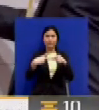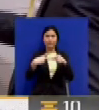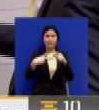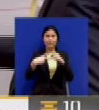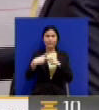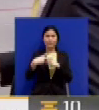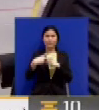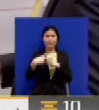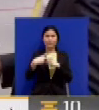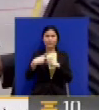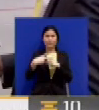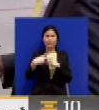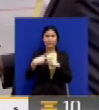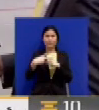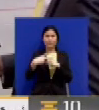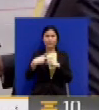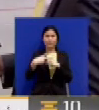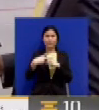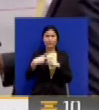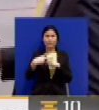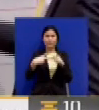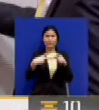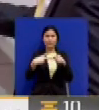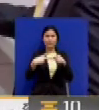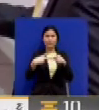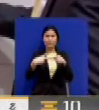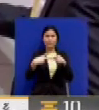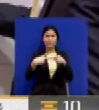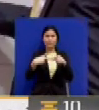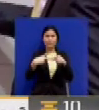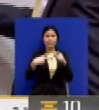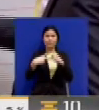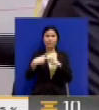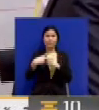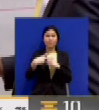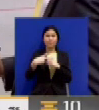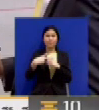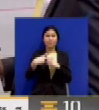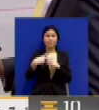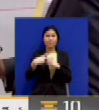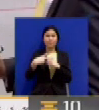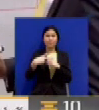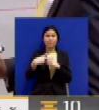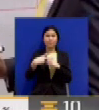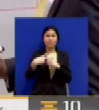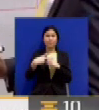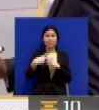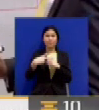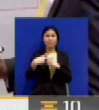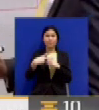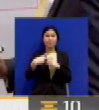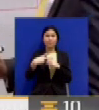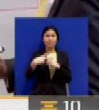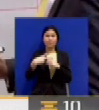ณเทิดพงษ์อะไรนี่นะ ใช่ใช่ใช่แต่ว่าภายหลังจากเจอลีลาอะไรการต่อรองไม่ลงตัวแล้วเนี่ย